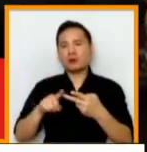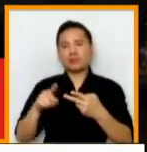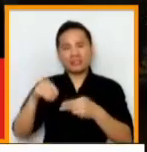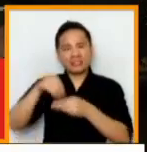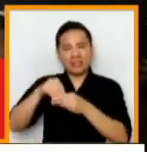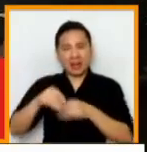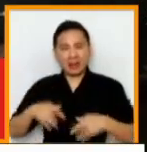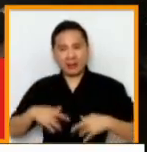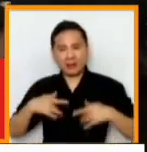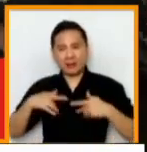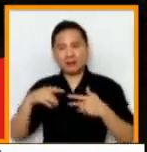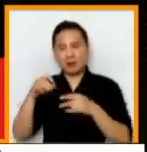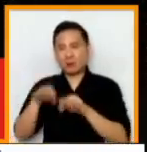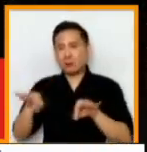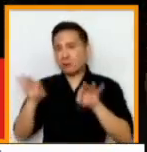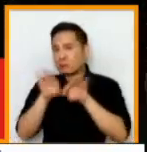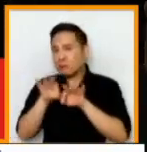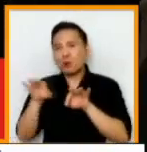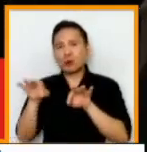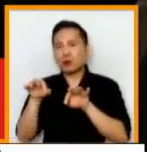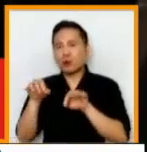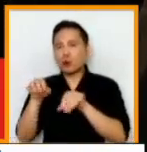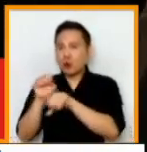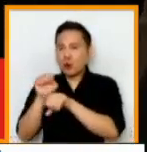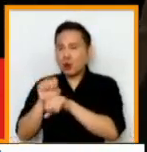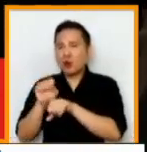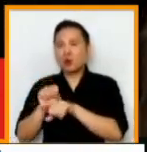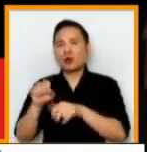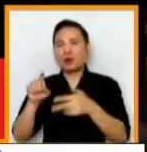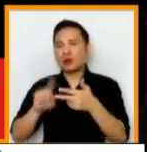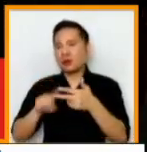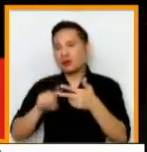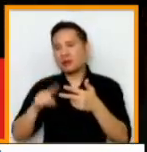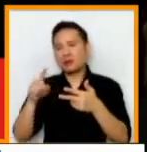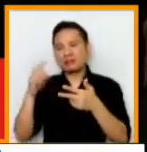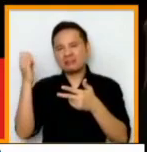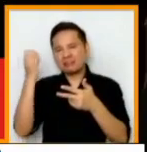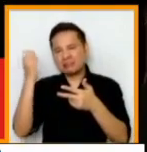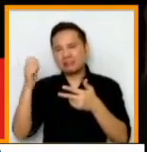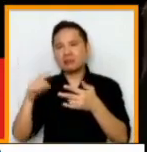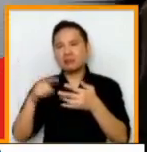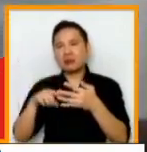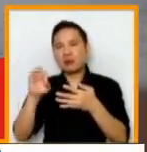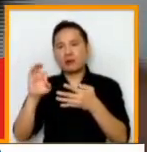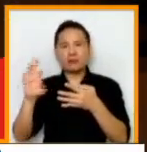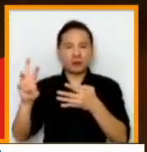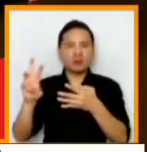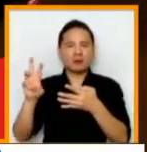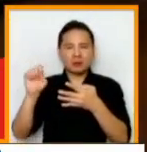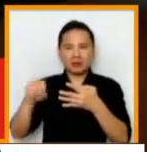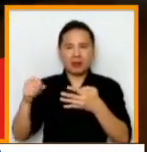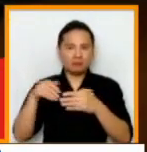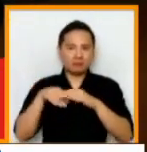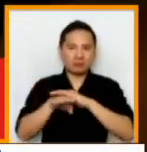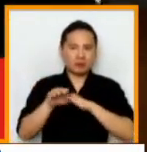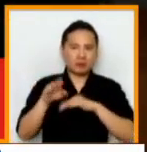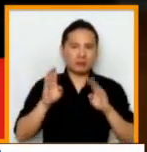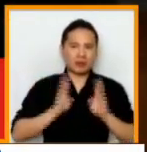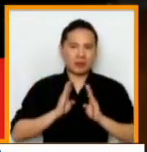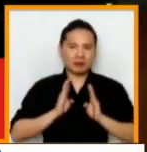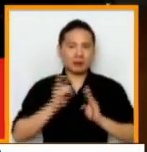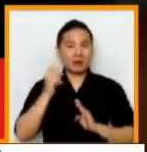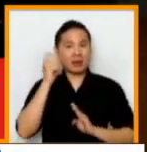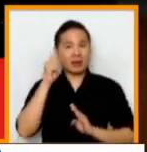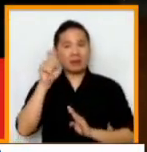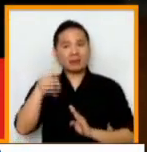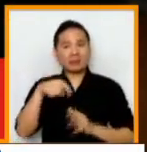essential travel lang ang pinapayagang makapasok sa Baguio City. Pero hindi pa rin basta-basta makakapunta rito. Kailangang dumaan sa